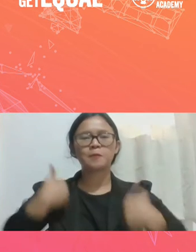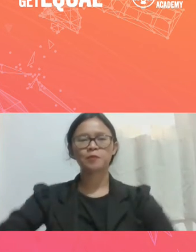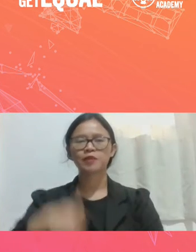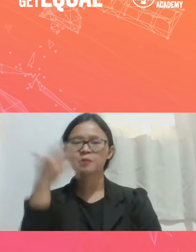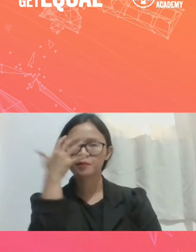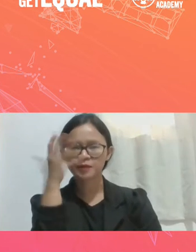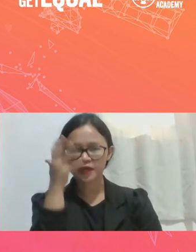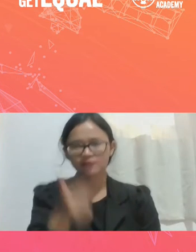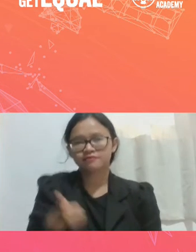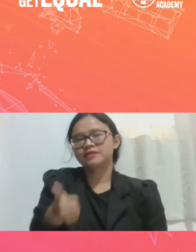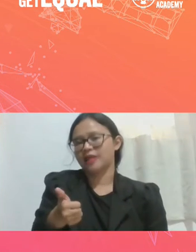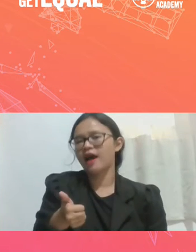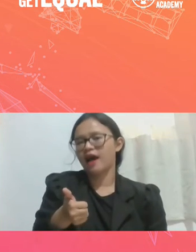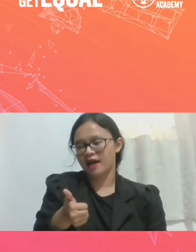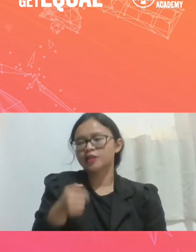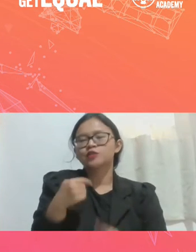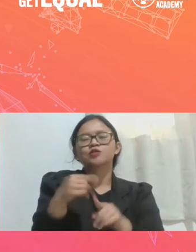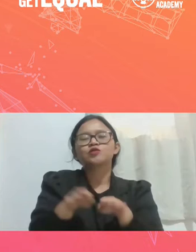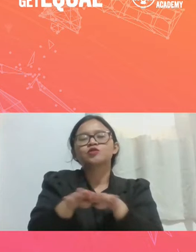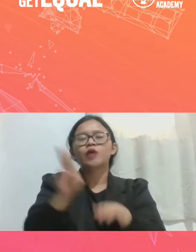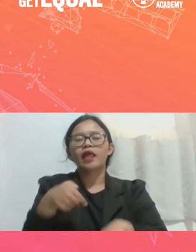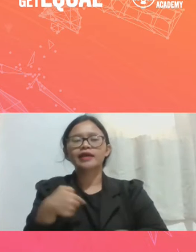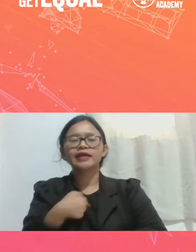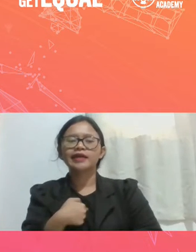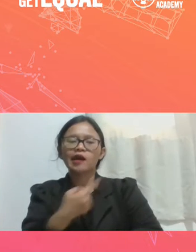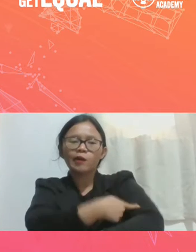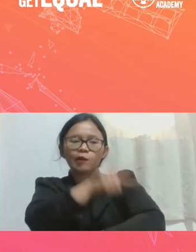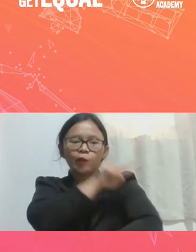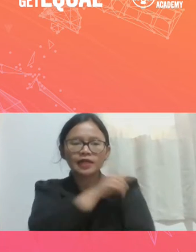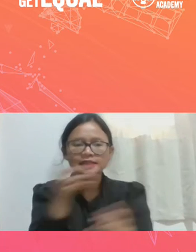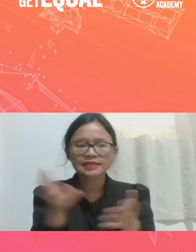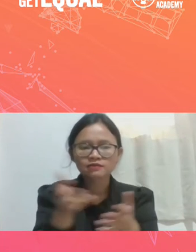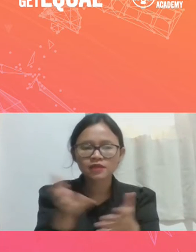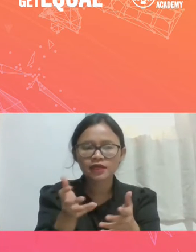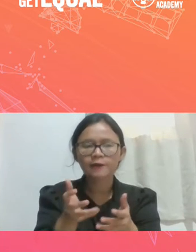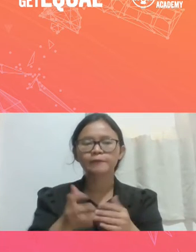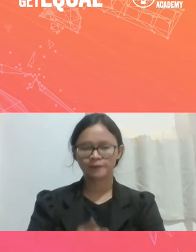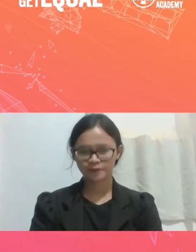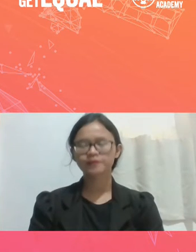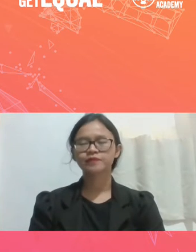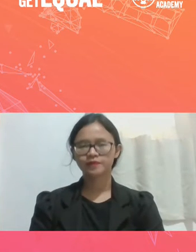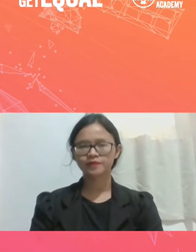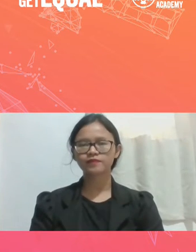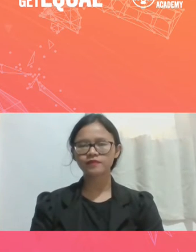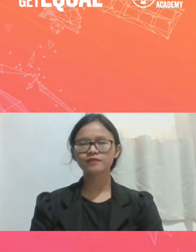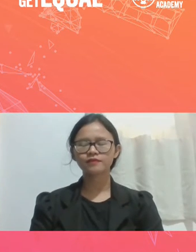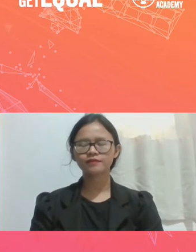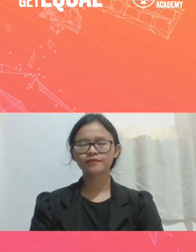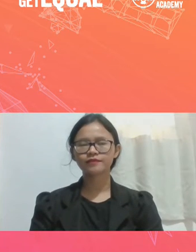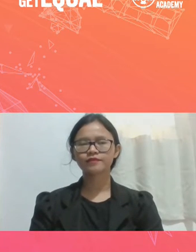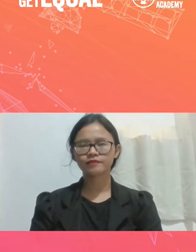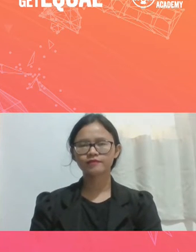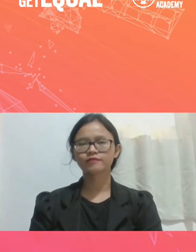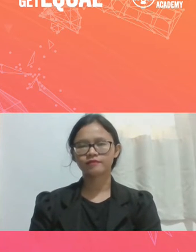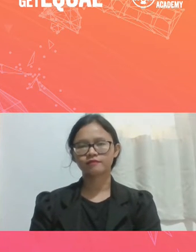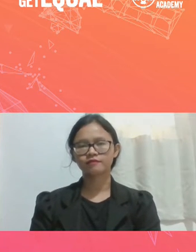keputusan sesuai dengan levelnya sesuai dengan komunitas mereka ya karena memang